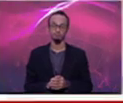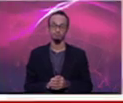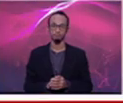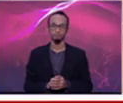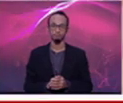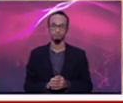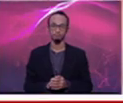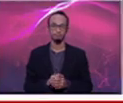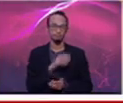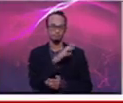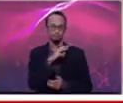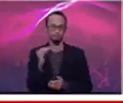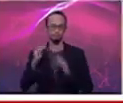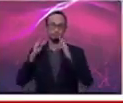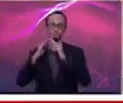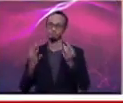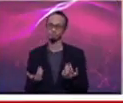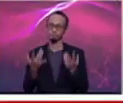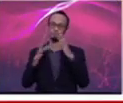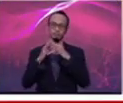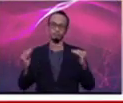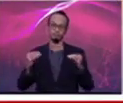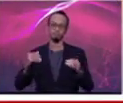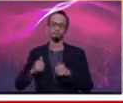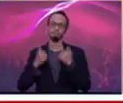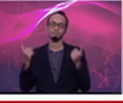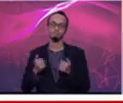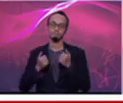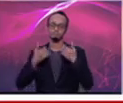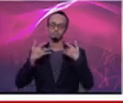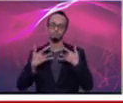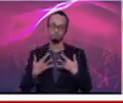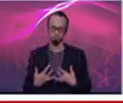tinggi juga rumah hangus terbakar aidil fitri menjadi